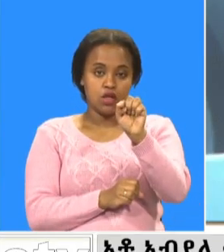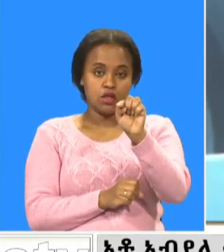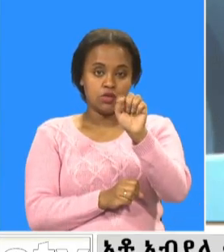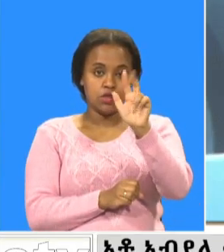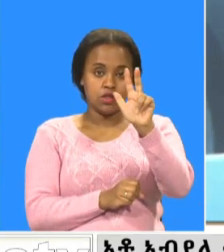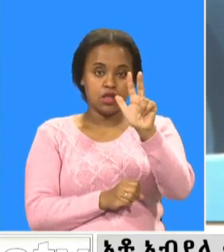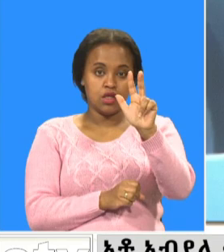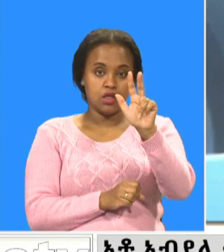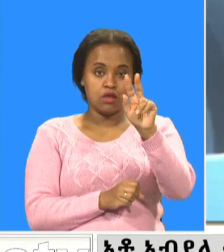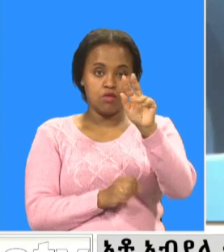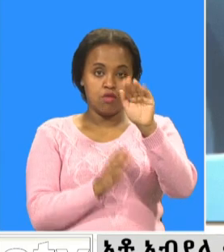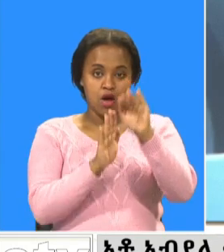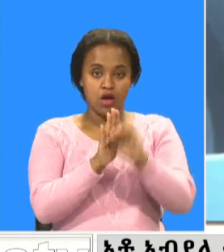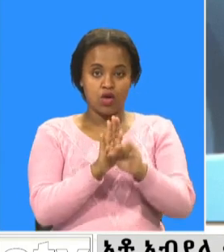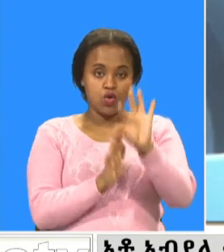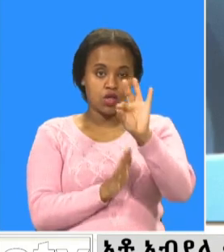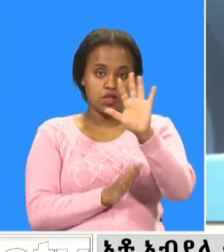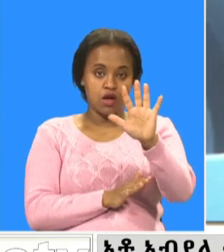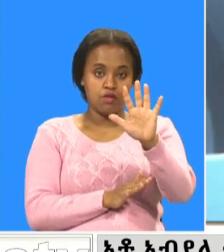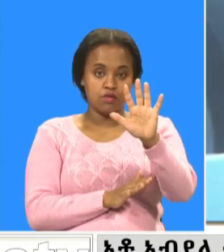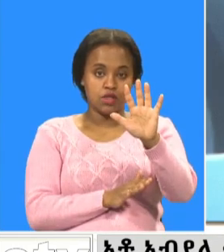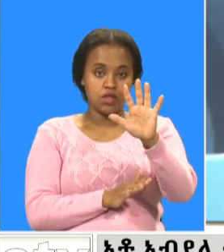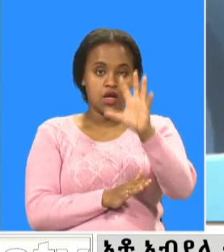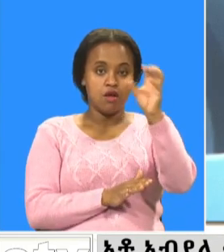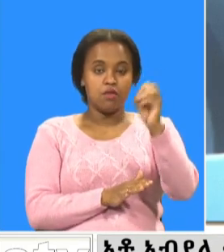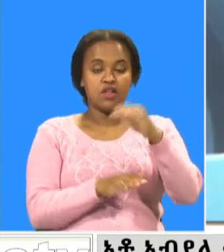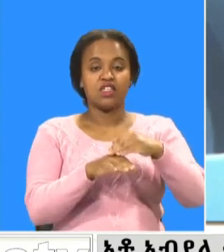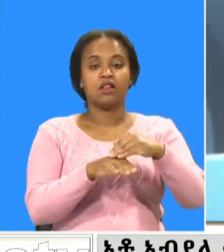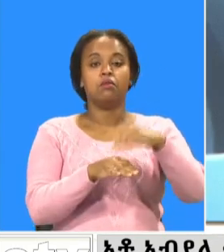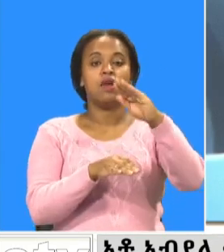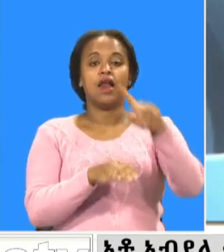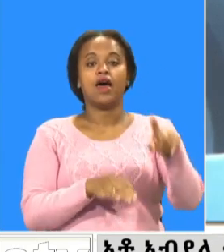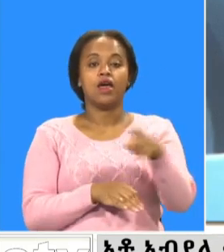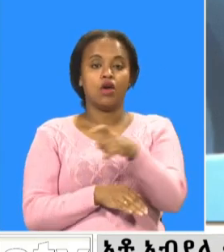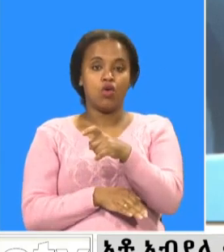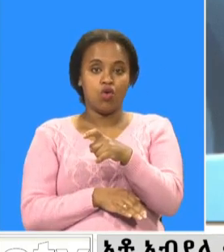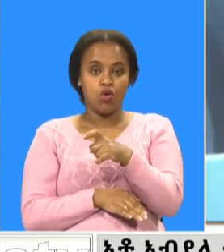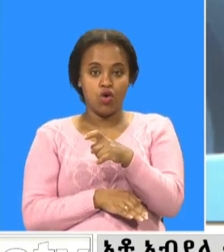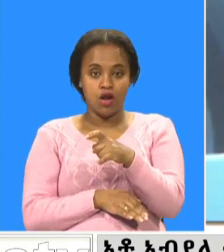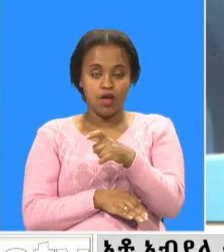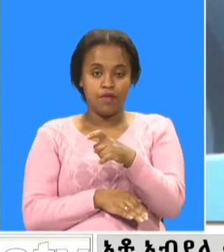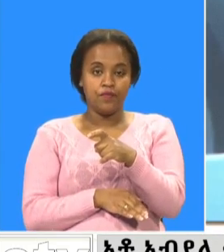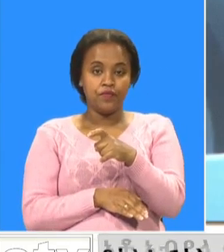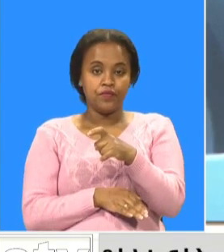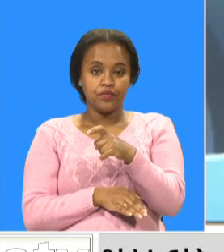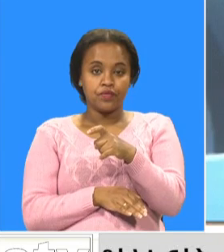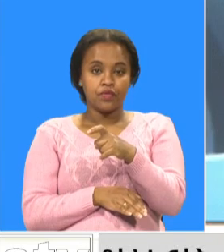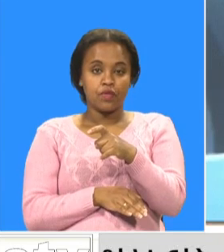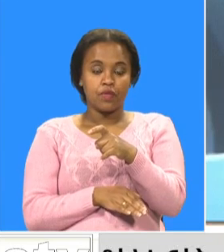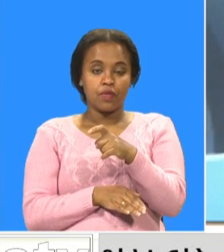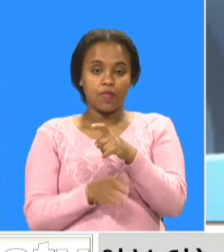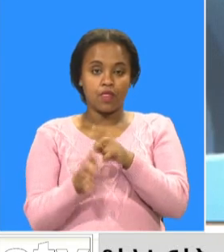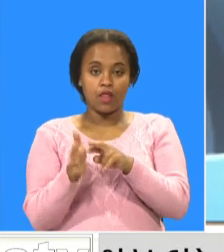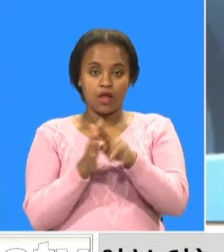ማይክሮን ከ95% በላይ የሆነ የፓርቲኩሌት ፊልትሬሽን ኤፊሽንሲም